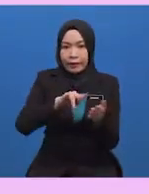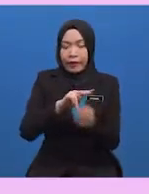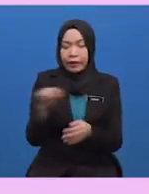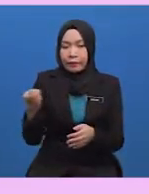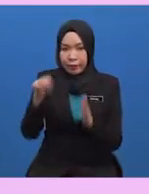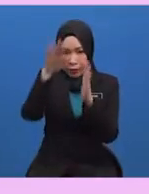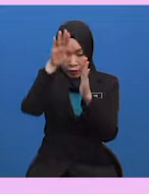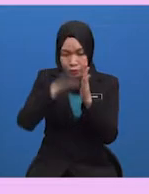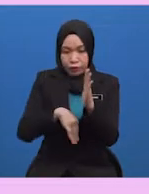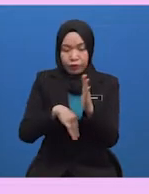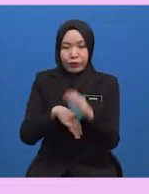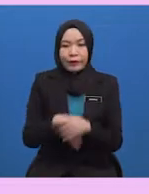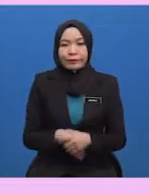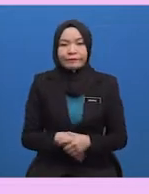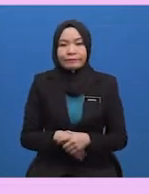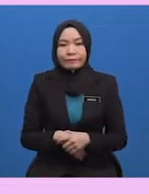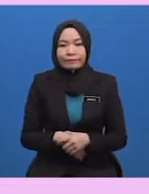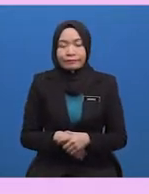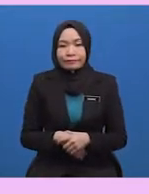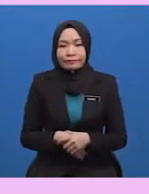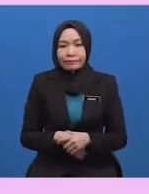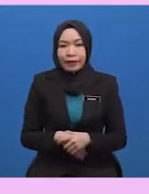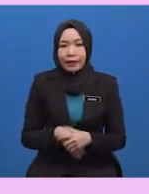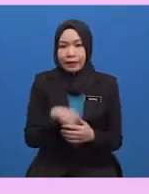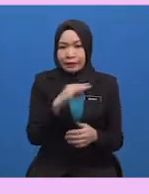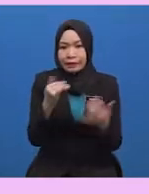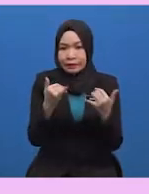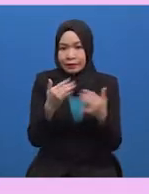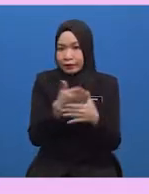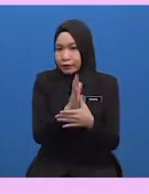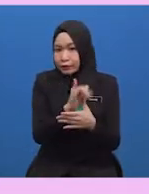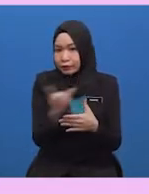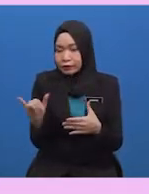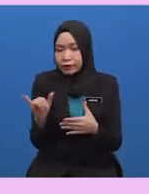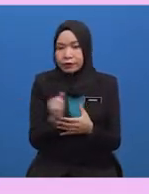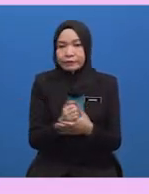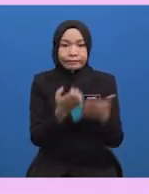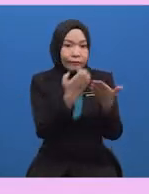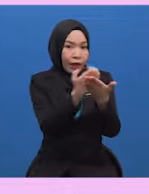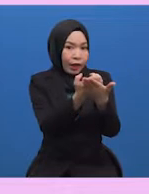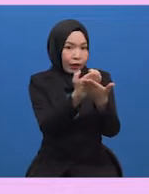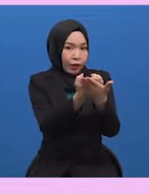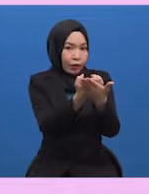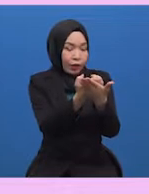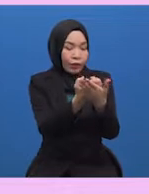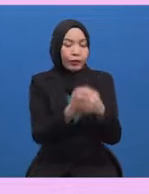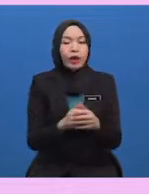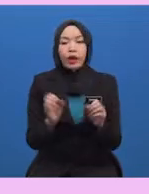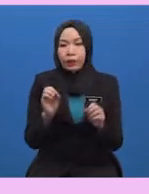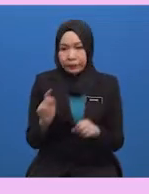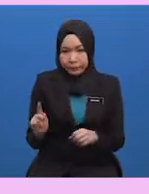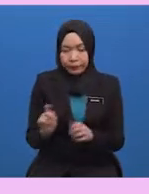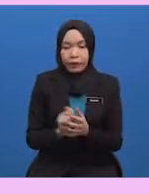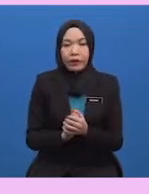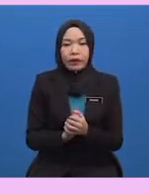Kesembilan, perubahan sektor ekonomi. Penduduk yang semakin padat akan menjadikan